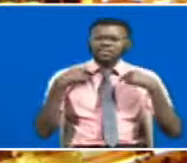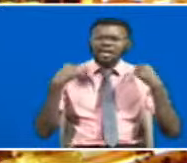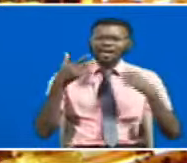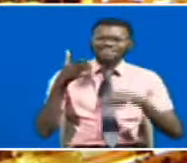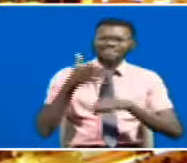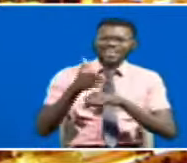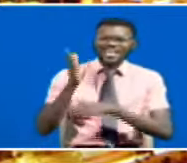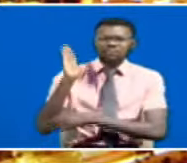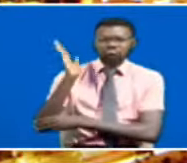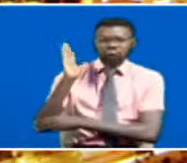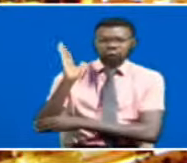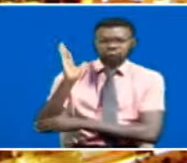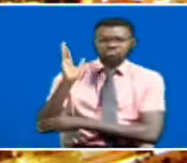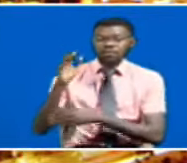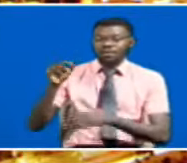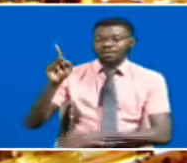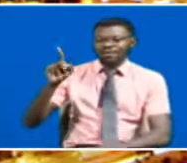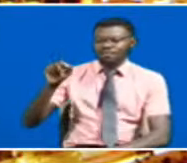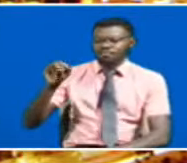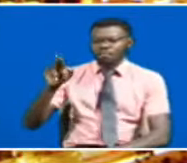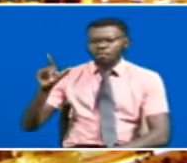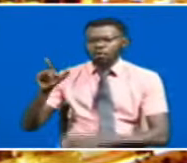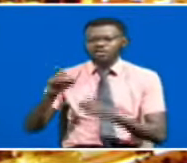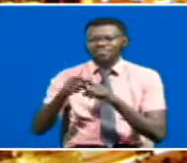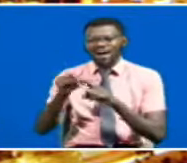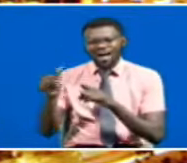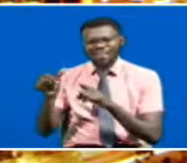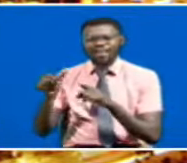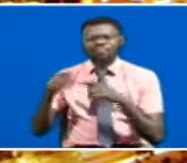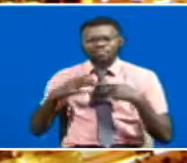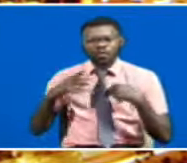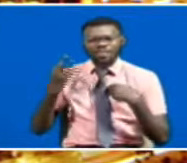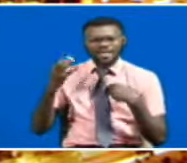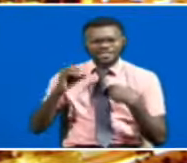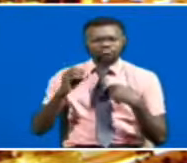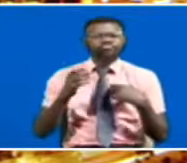Mackenzie na wenzake 30 wanaoshukiwa kuhusika na vifo 429 vya Shakahola.